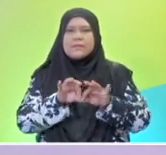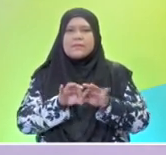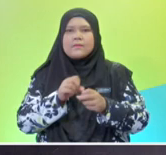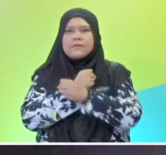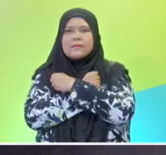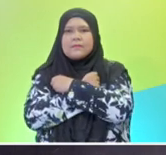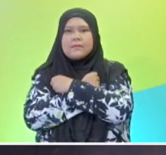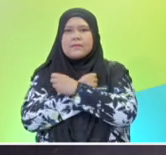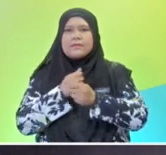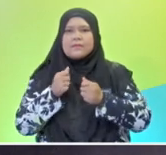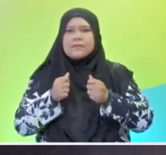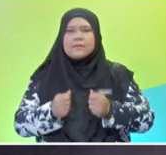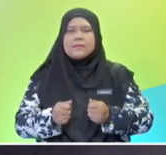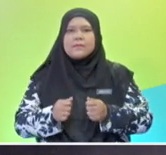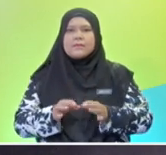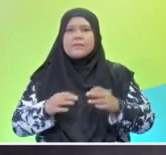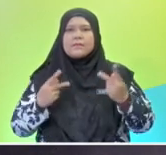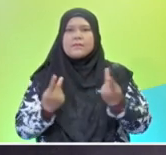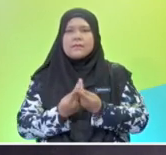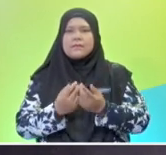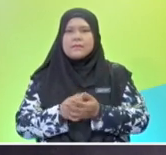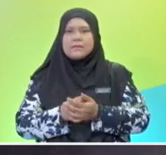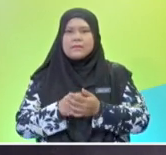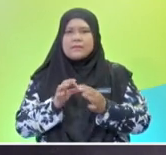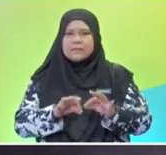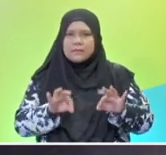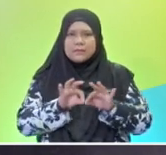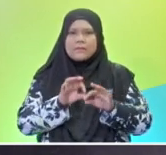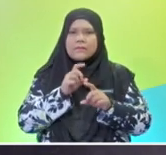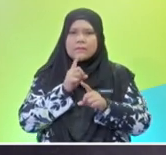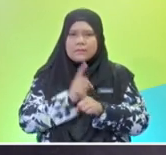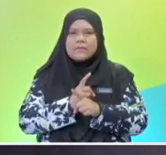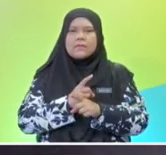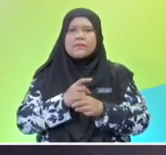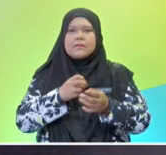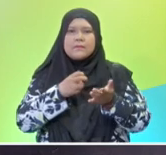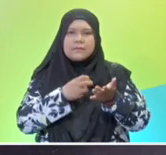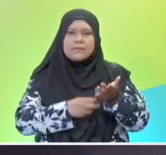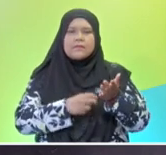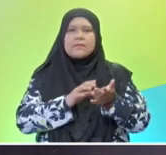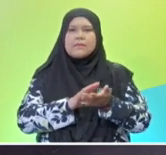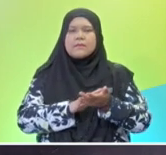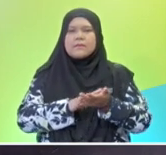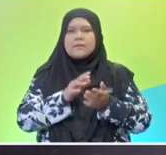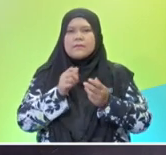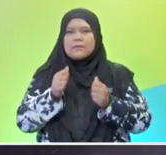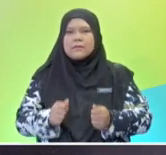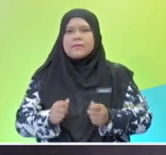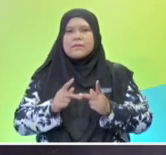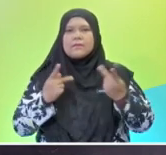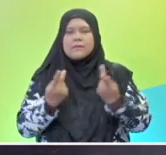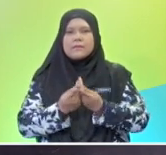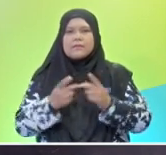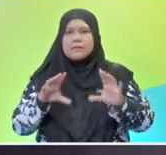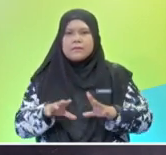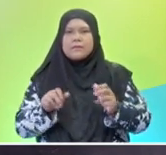cikgu, penting kita kena betul-betul menghargai semua yang kita boleh buat sama-sama dengan keluarga ni cikgu.